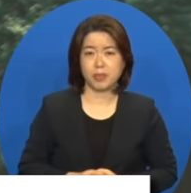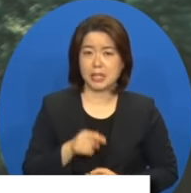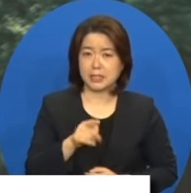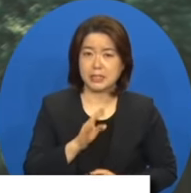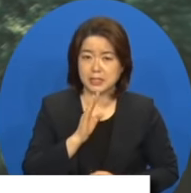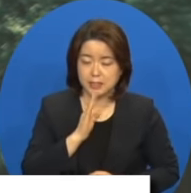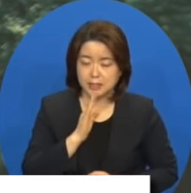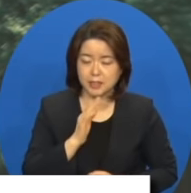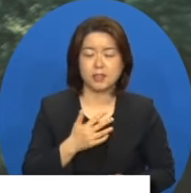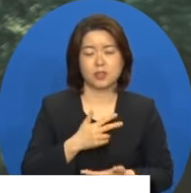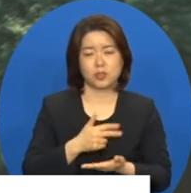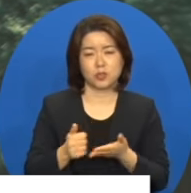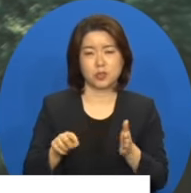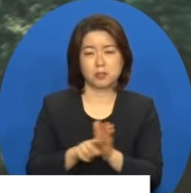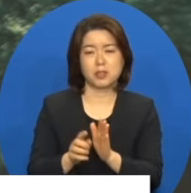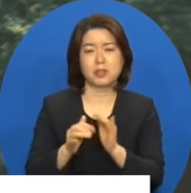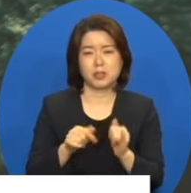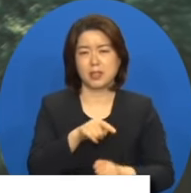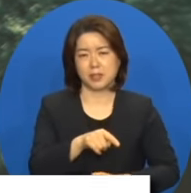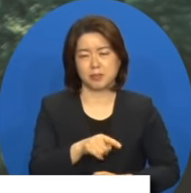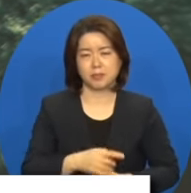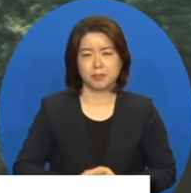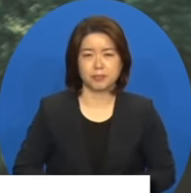진짜 주님을 믿는 사람입니다.